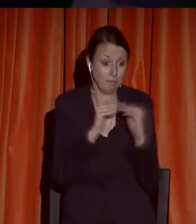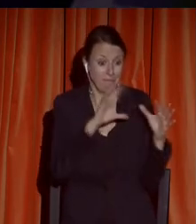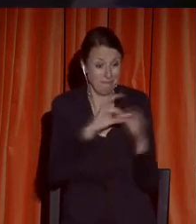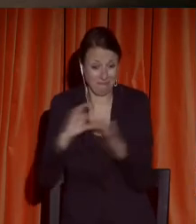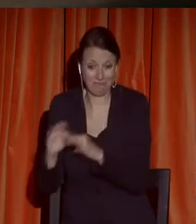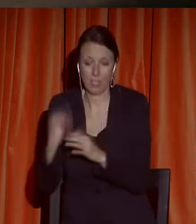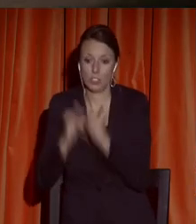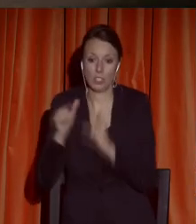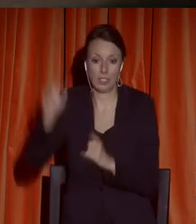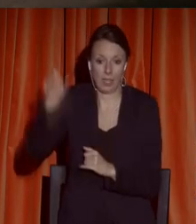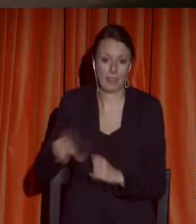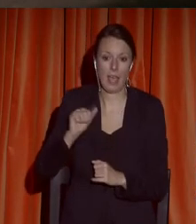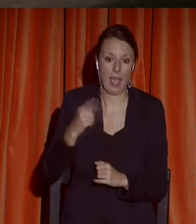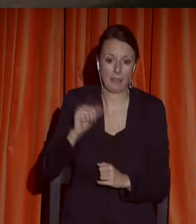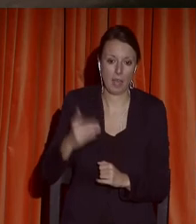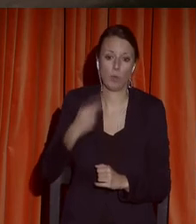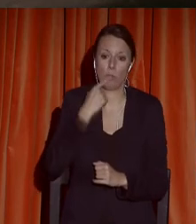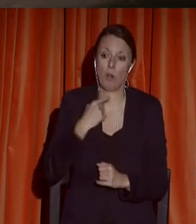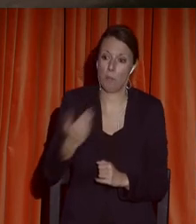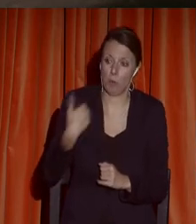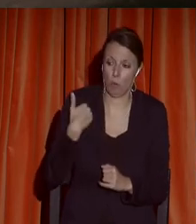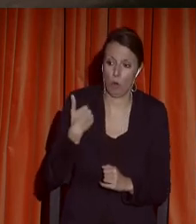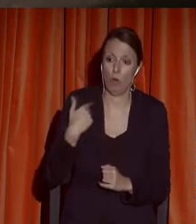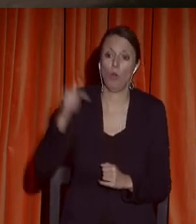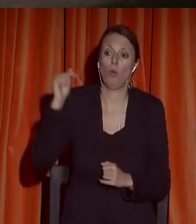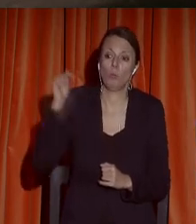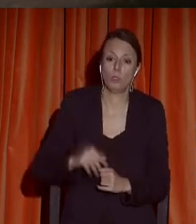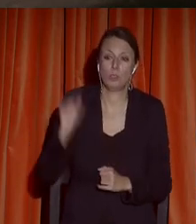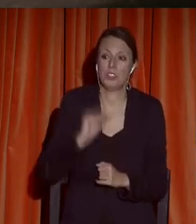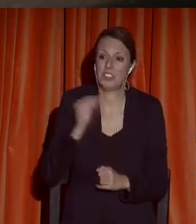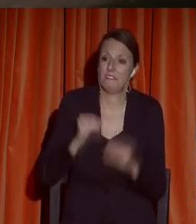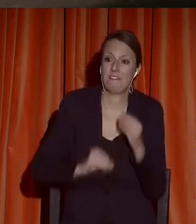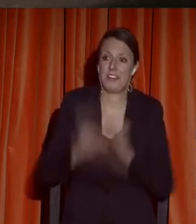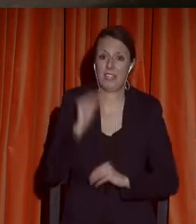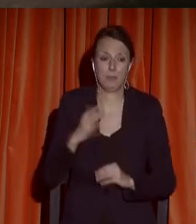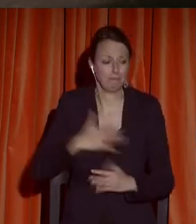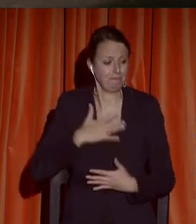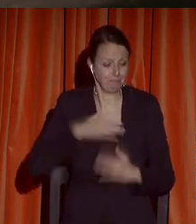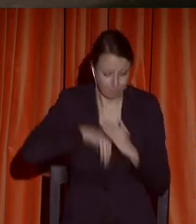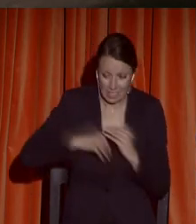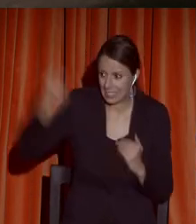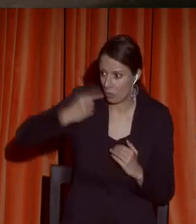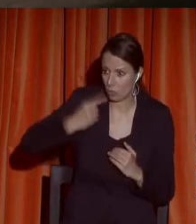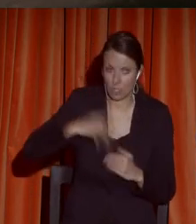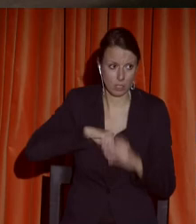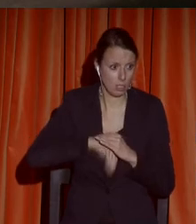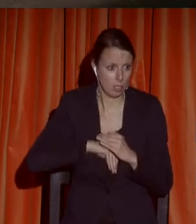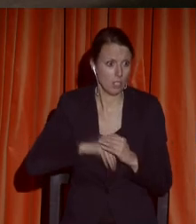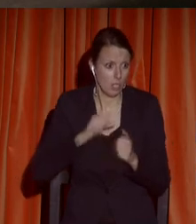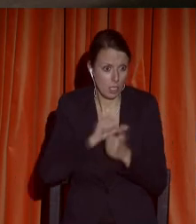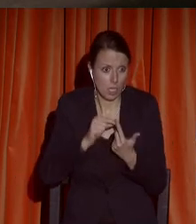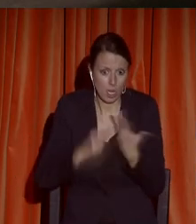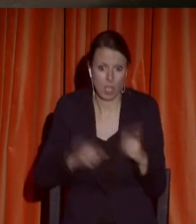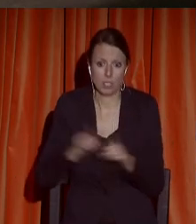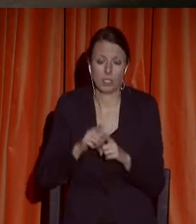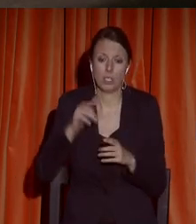jest taka, musimy wyostrzyć w sobie jeszcze bardziej mocniejsze poczucie zagrożenia i właściwie